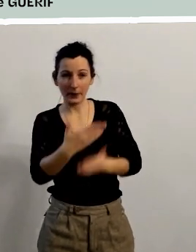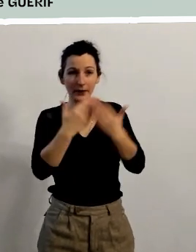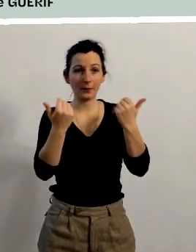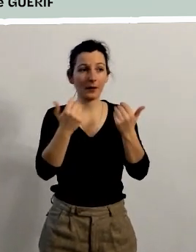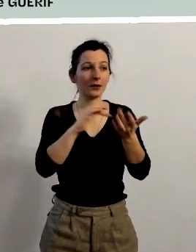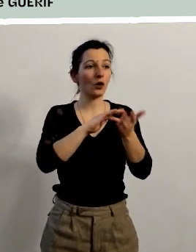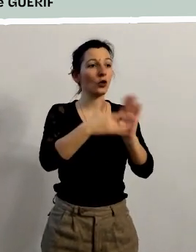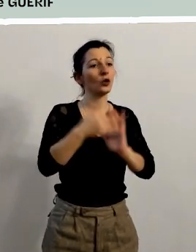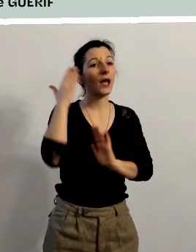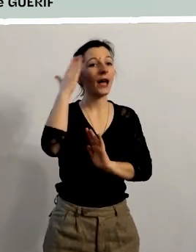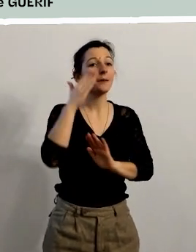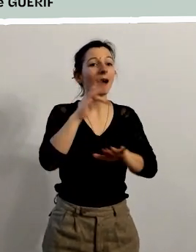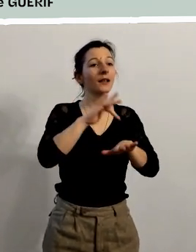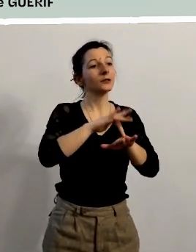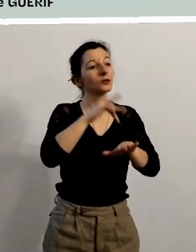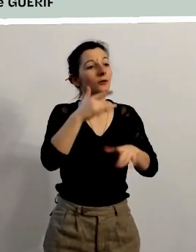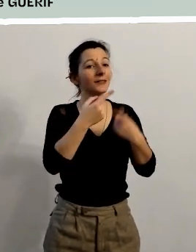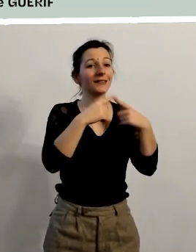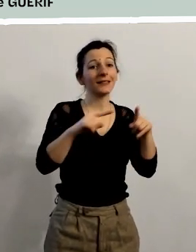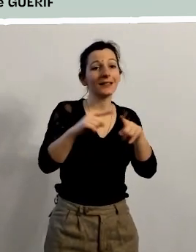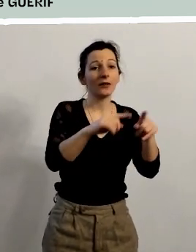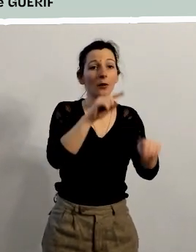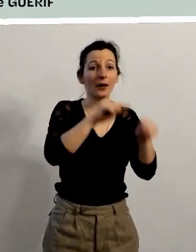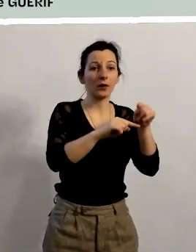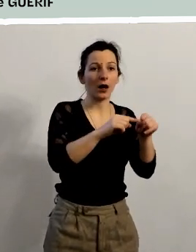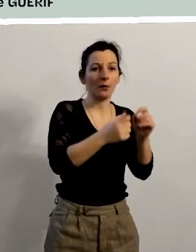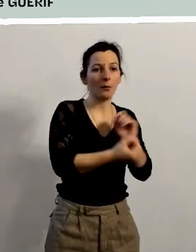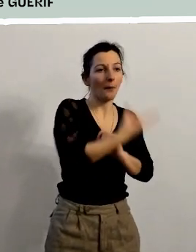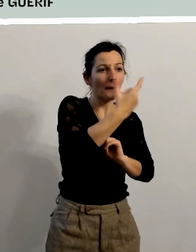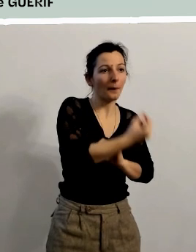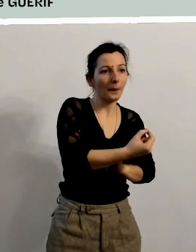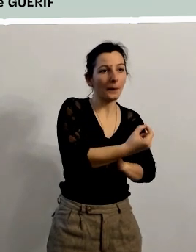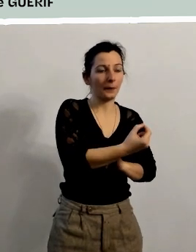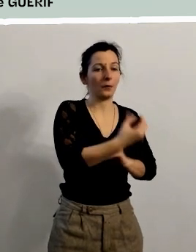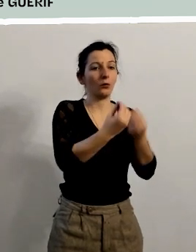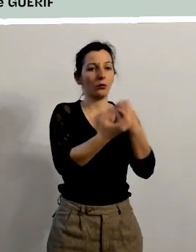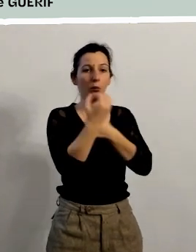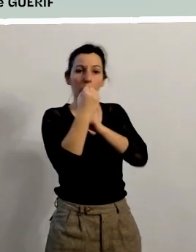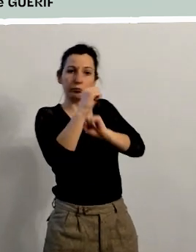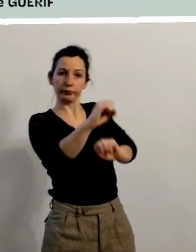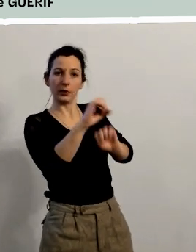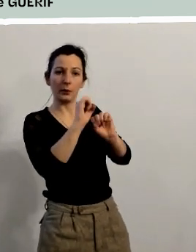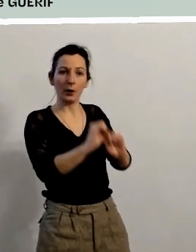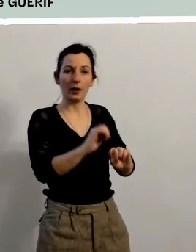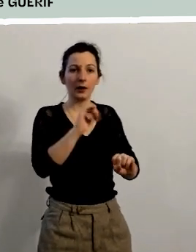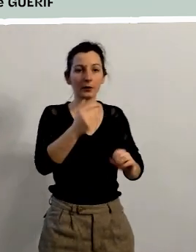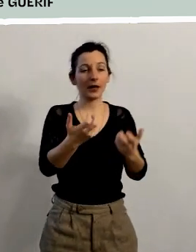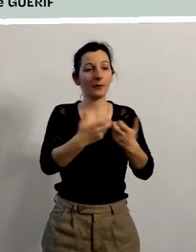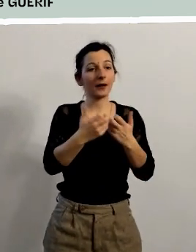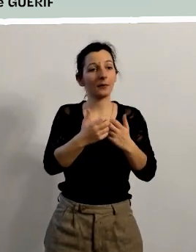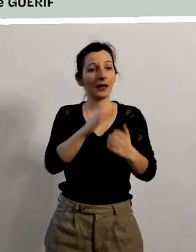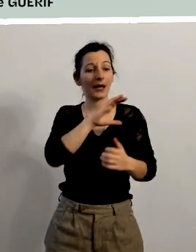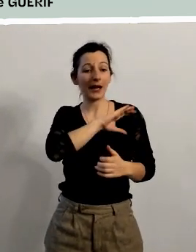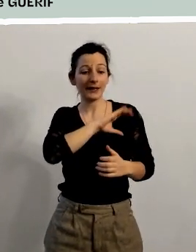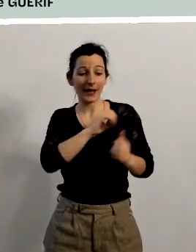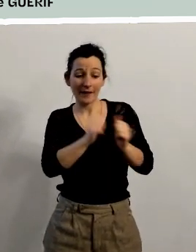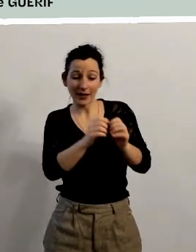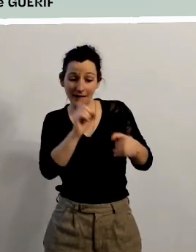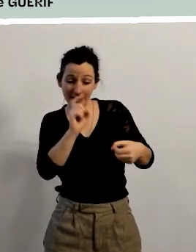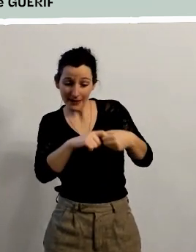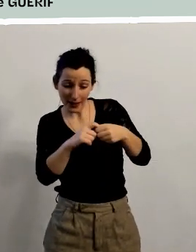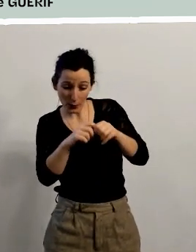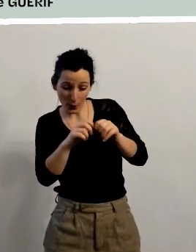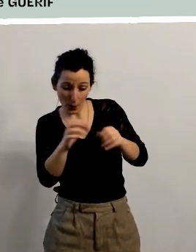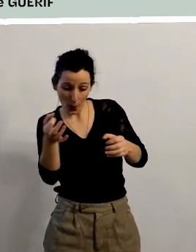pas la même sensibilité. Il y en a qui sont plus sensibles, d'autres qui sont plus résistantes, et quand on fait des essais sur des petites cellules,